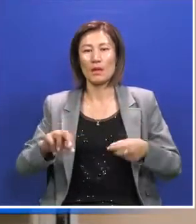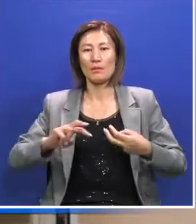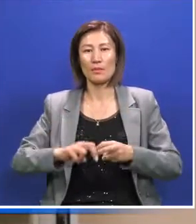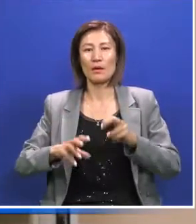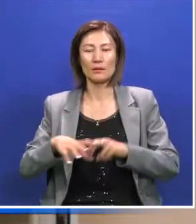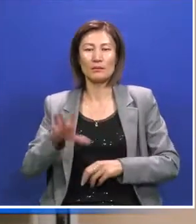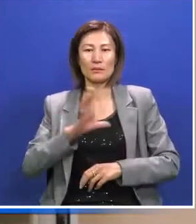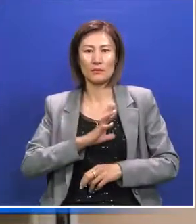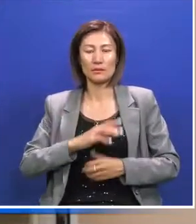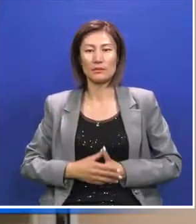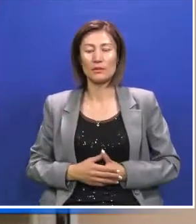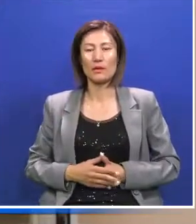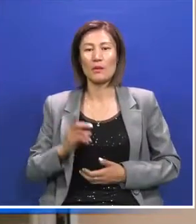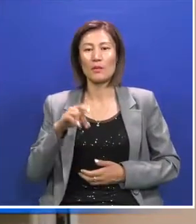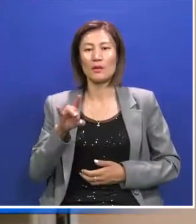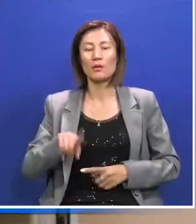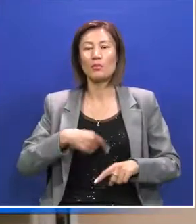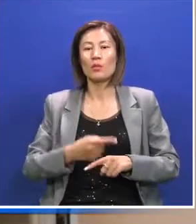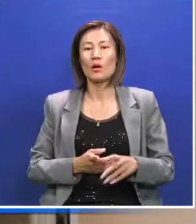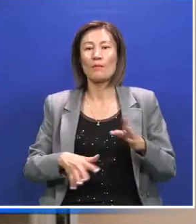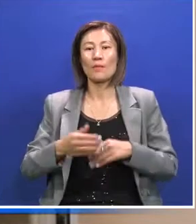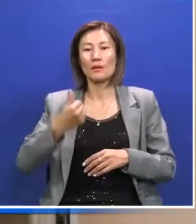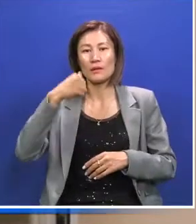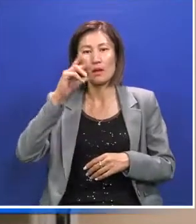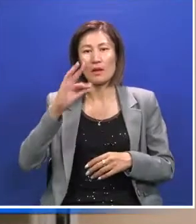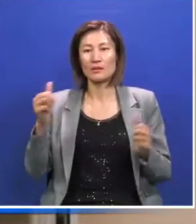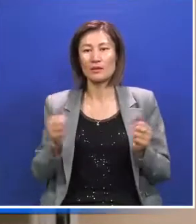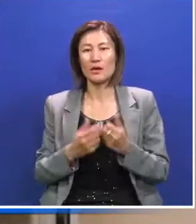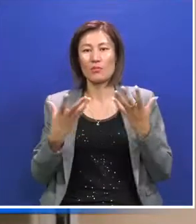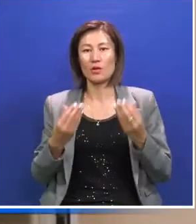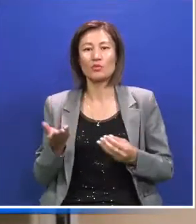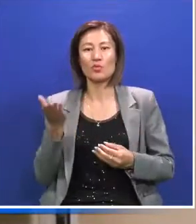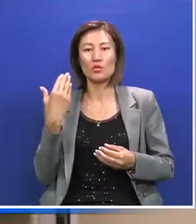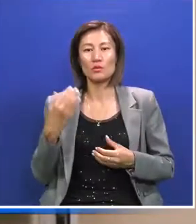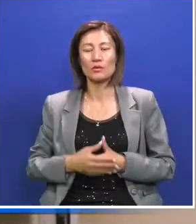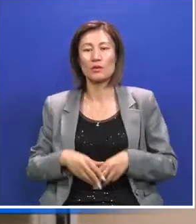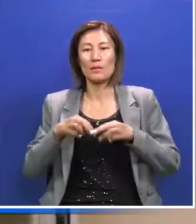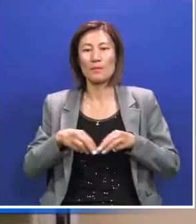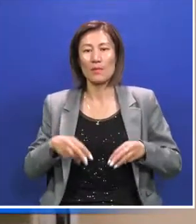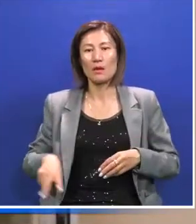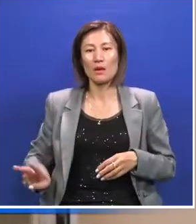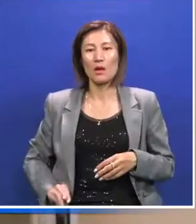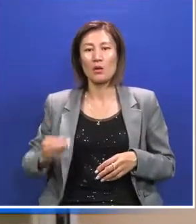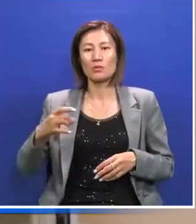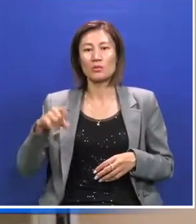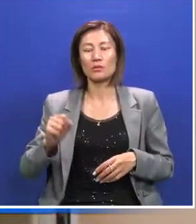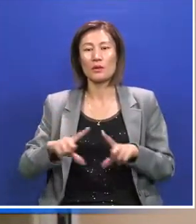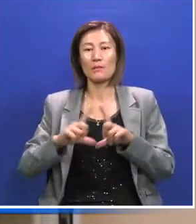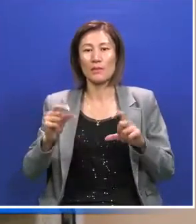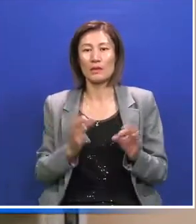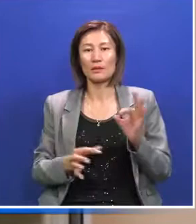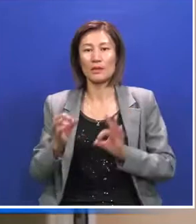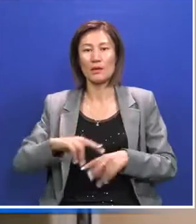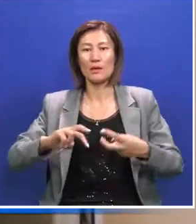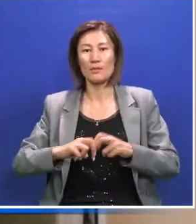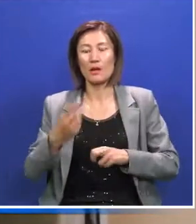да туындауы мүмкін. Бірақ бұл мәселенің барлығы кешегі жақында ғана өткен мемлекет басшысының жолдауында мектептер салу мәселесі